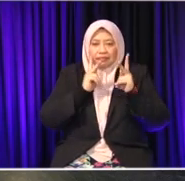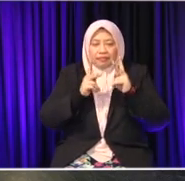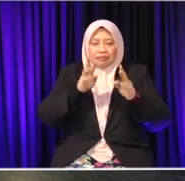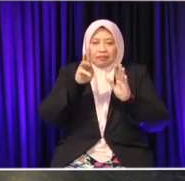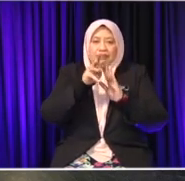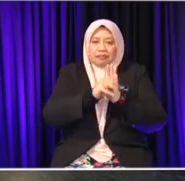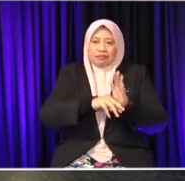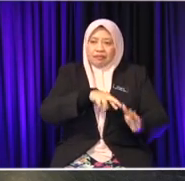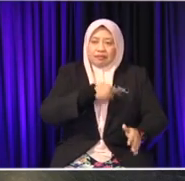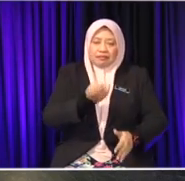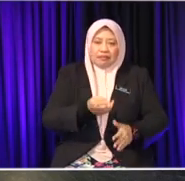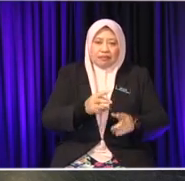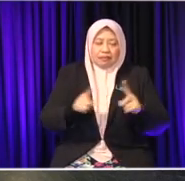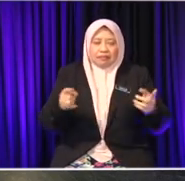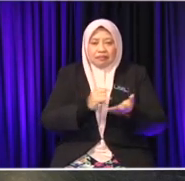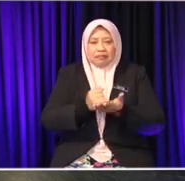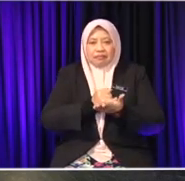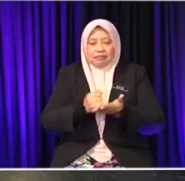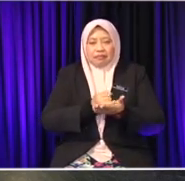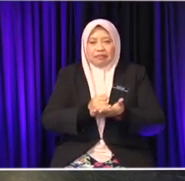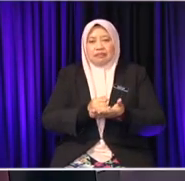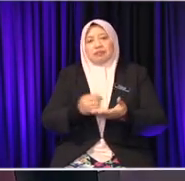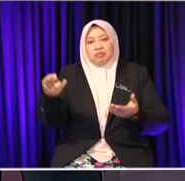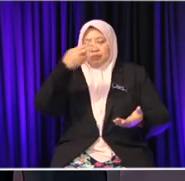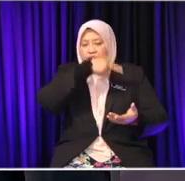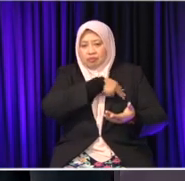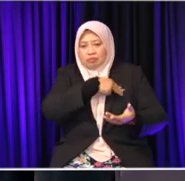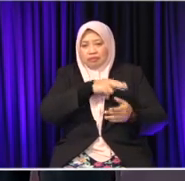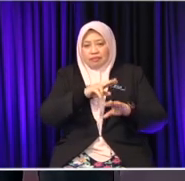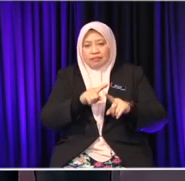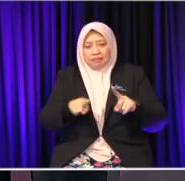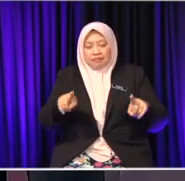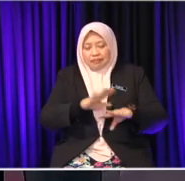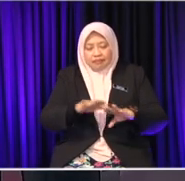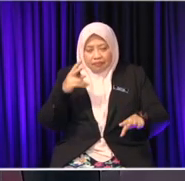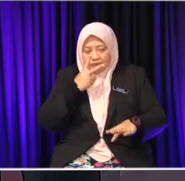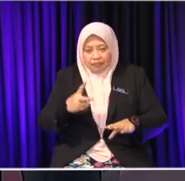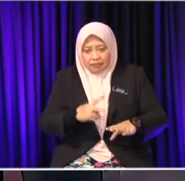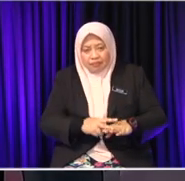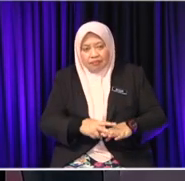sangat menguntungkan saja oke itu yang pertama